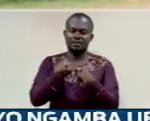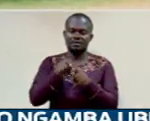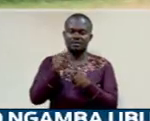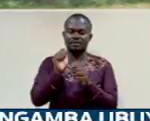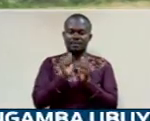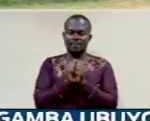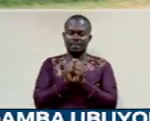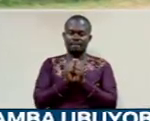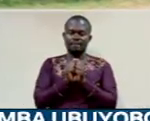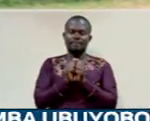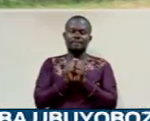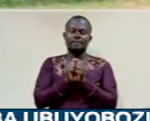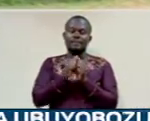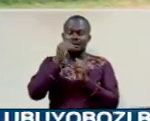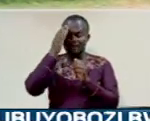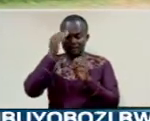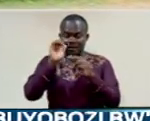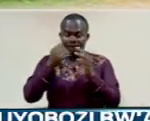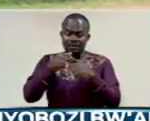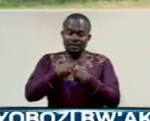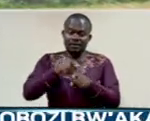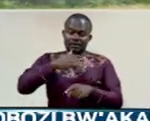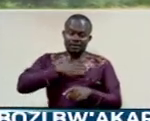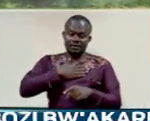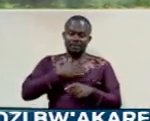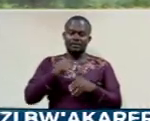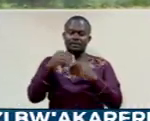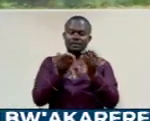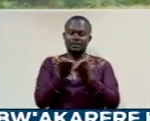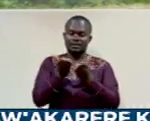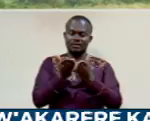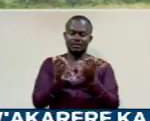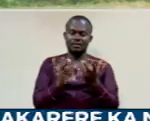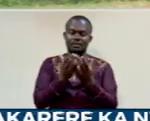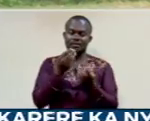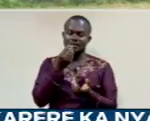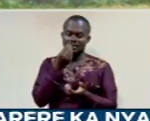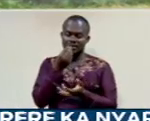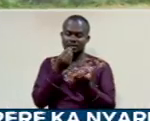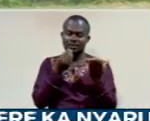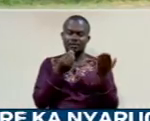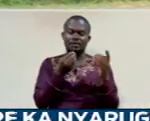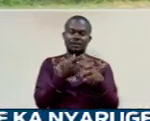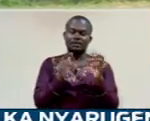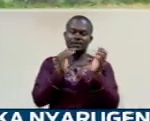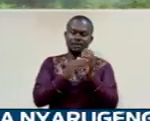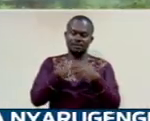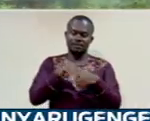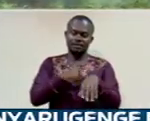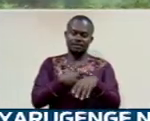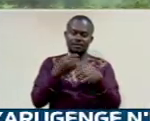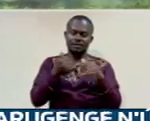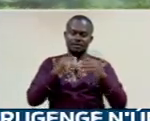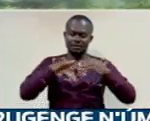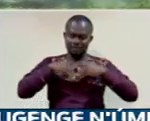ngibyo. Kubera ko nanjye ku giti cyanjye ntanga serivisi y'ibijyanye n'ibyo kurya, kandi muri iki gihe biremewe,